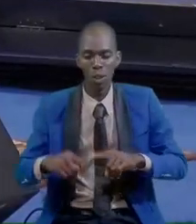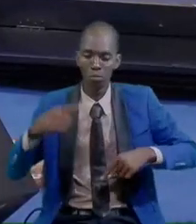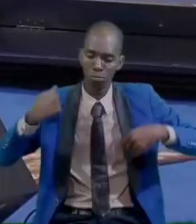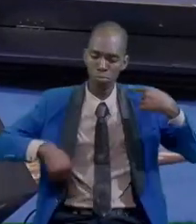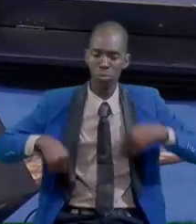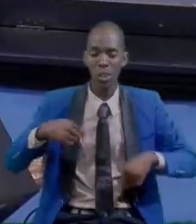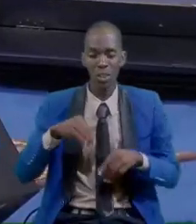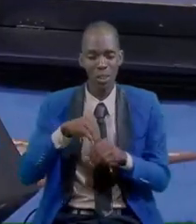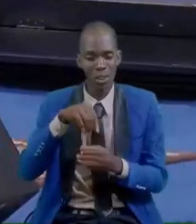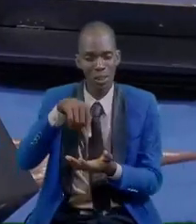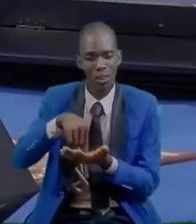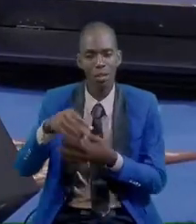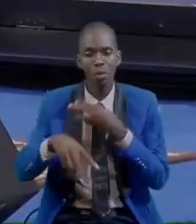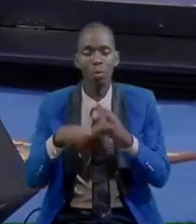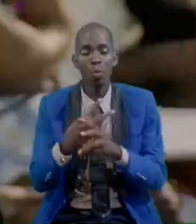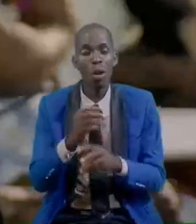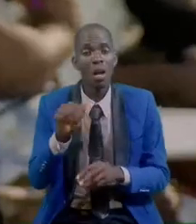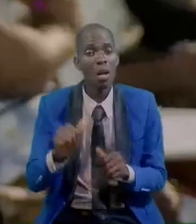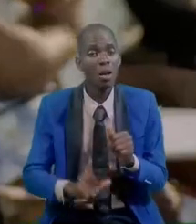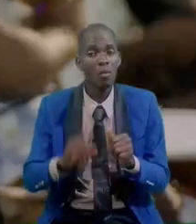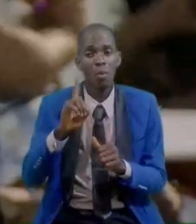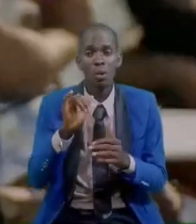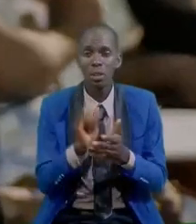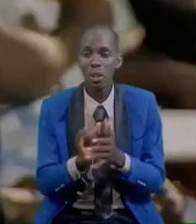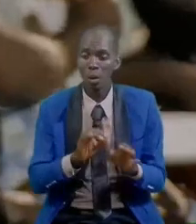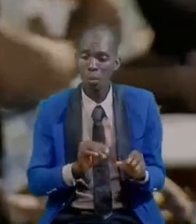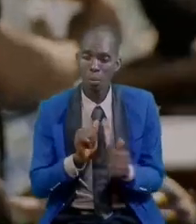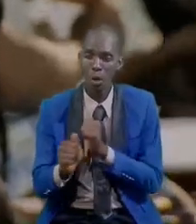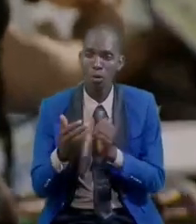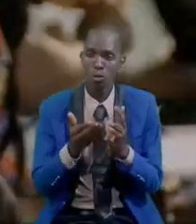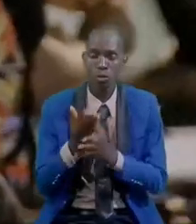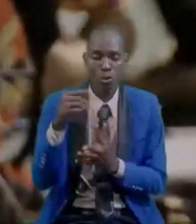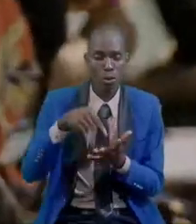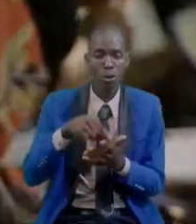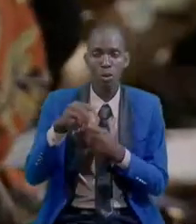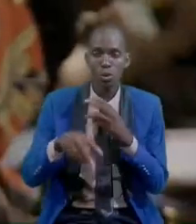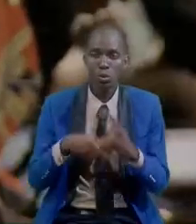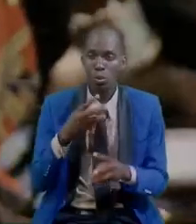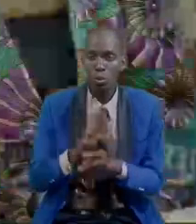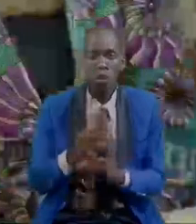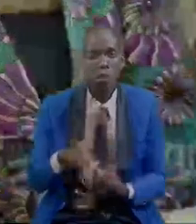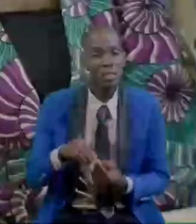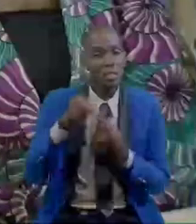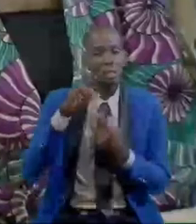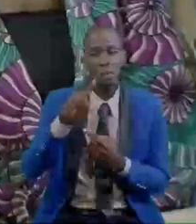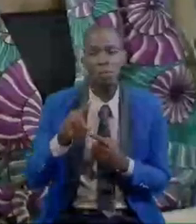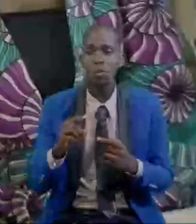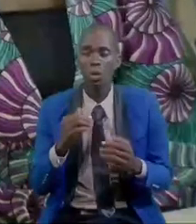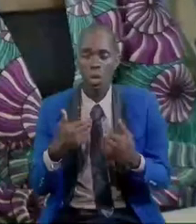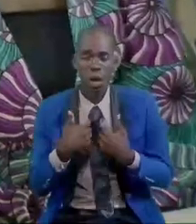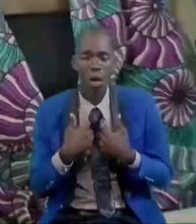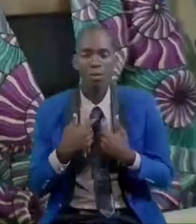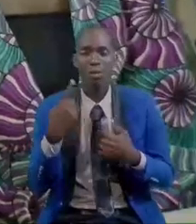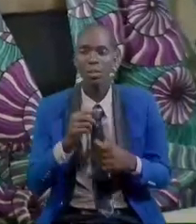monde, quiconque traverse le monde, à moins que tu ne découvres le secret de celui par les